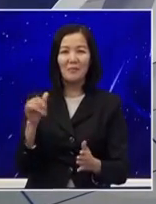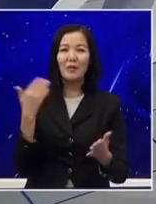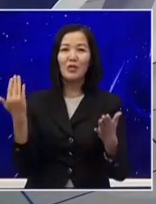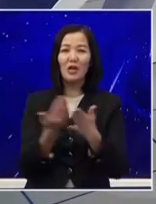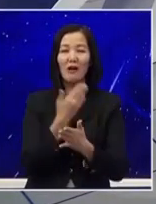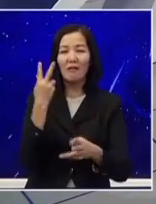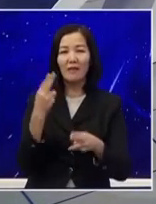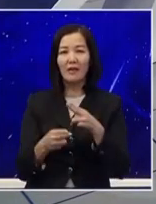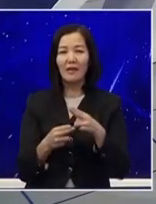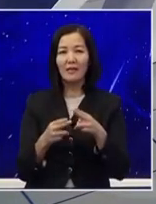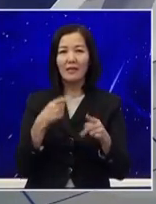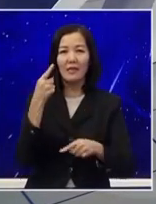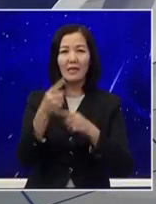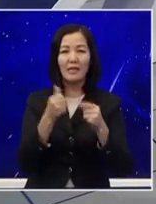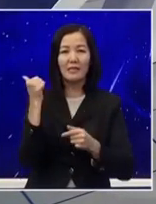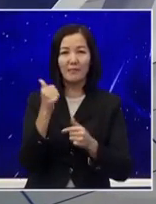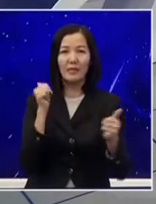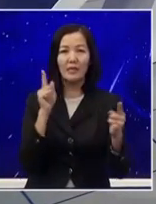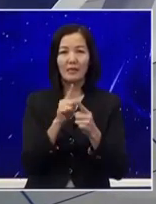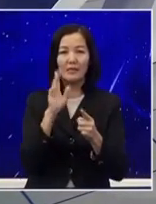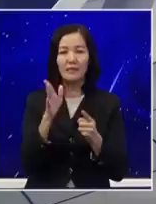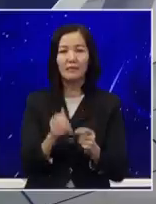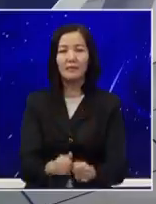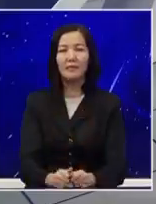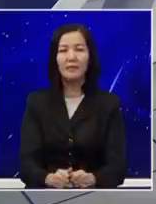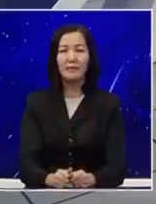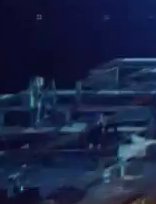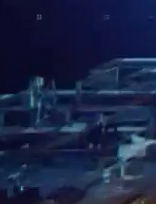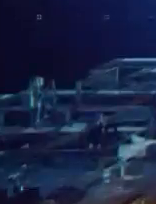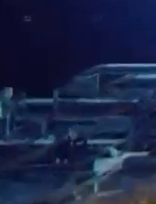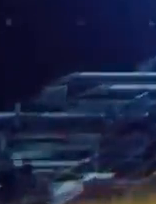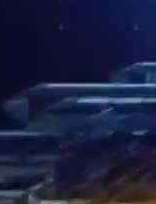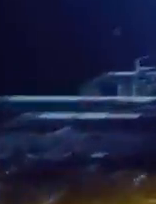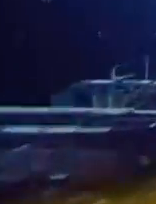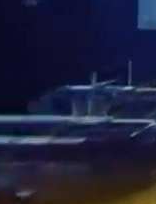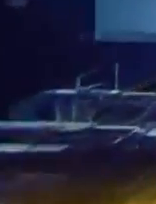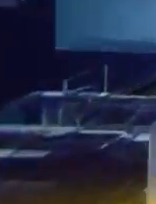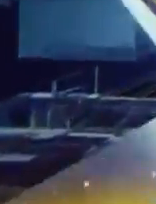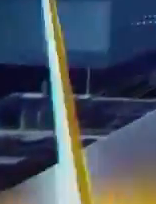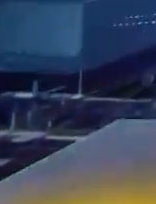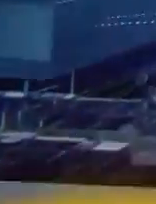айтар ақпарат осы. Эфирге қауышқанша аман сау болыңыздар.